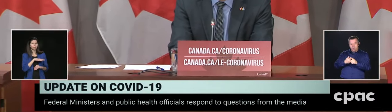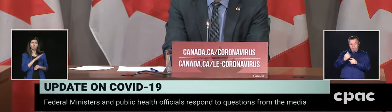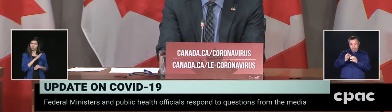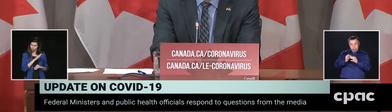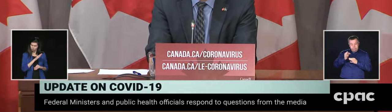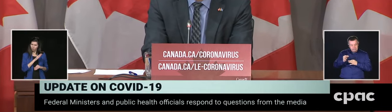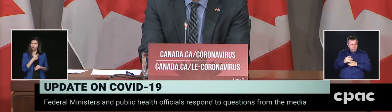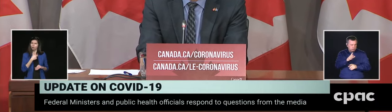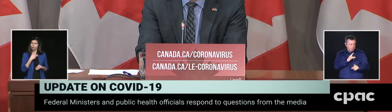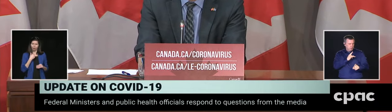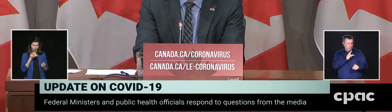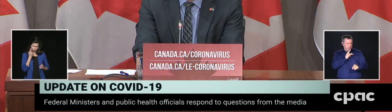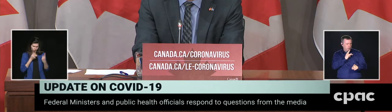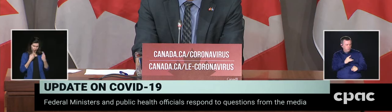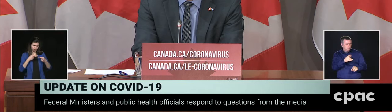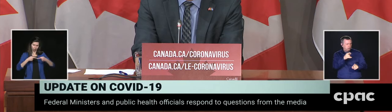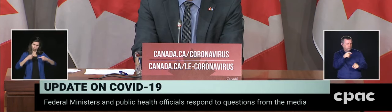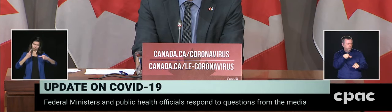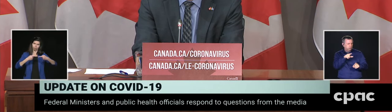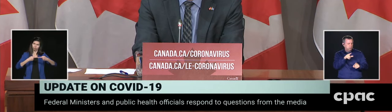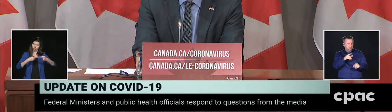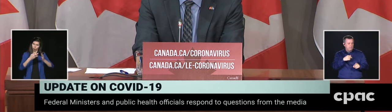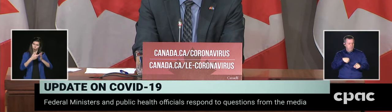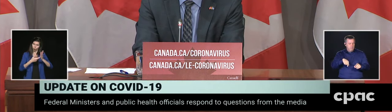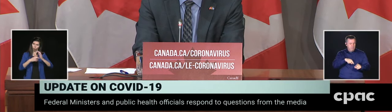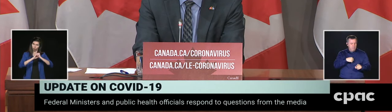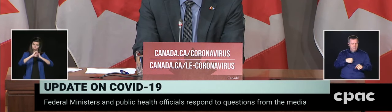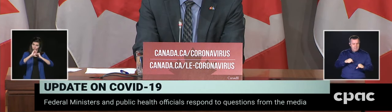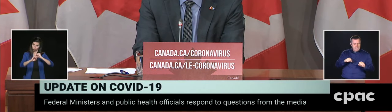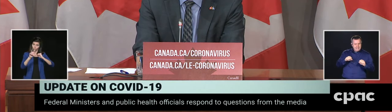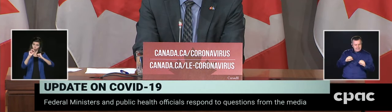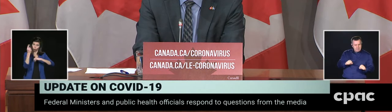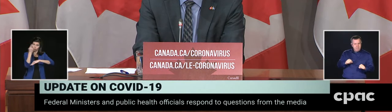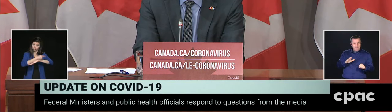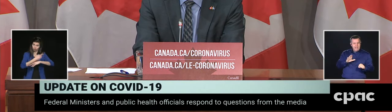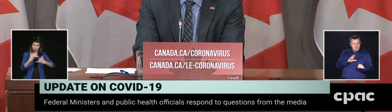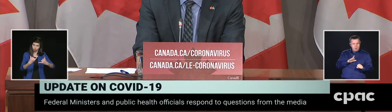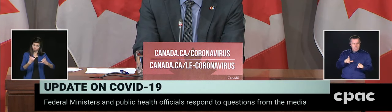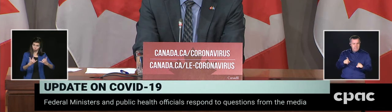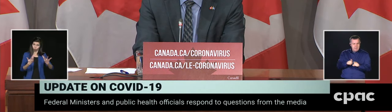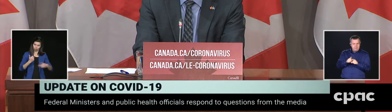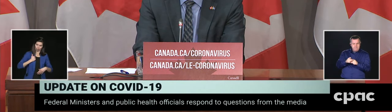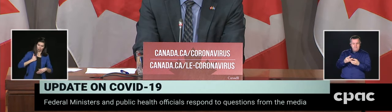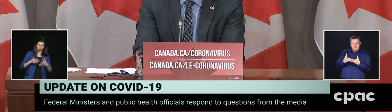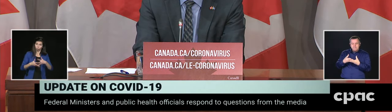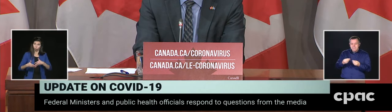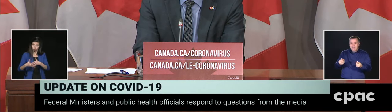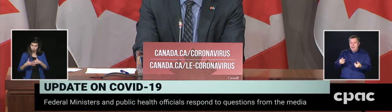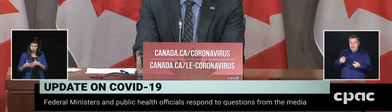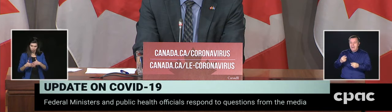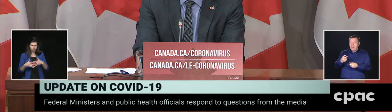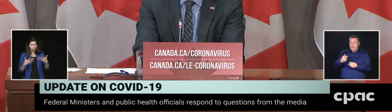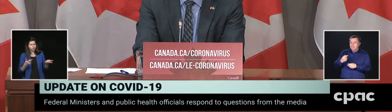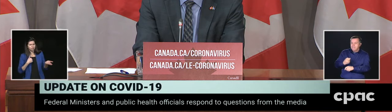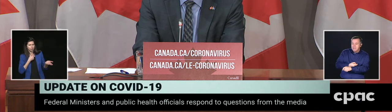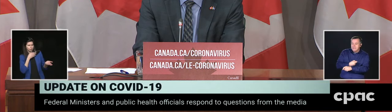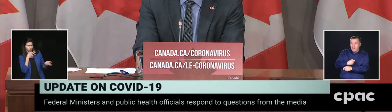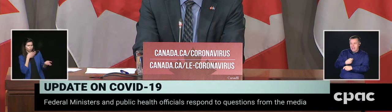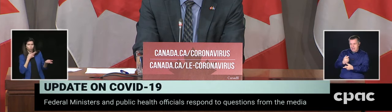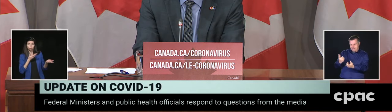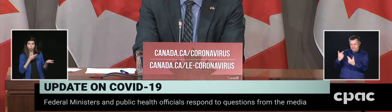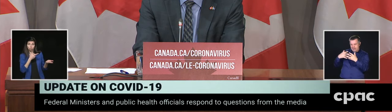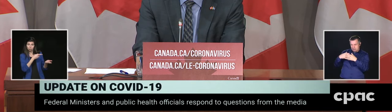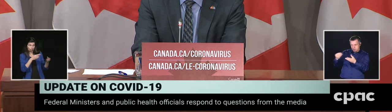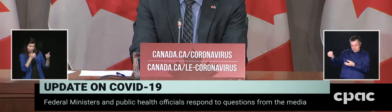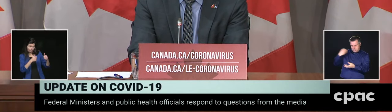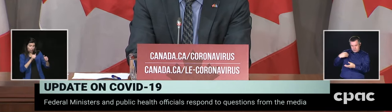assurances qu'on va être capable d'avoir du matériel médical de protection qui va provenir des États-Unis, que ce matériel-là va venir et